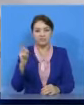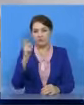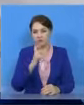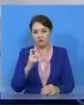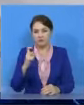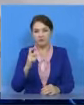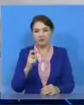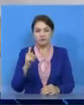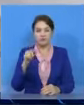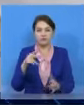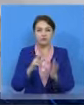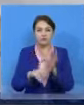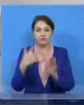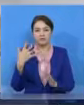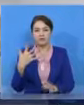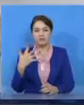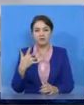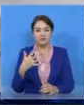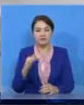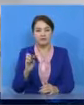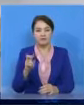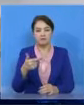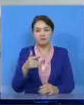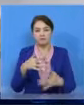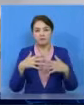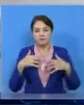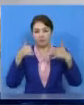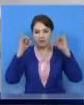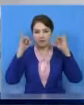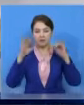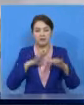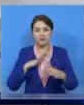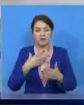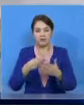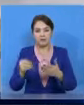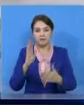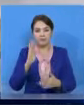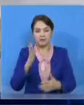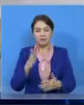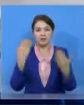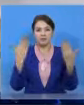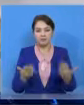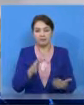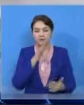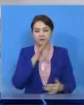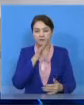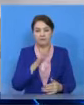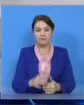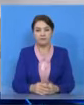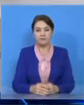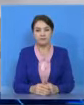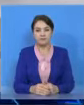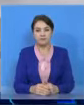қожалығы 185 бас Ақбас ірі қара малын сатып алып, қазіргі таңда